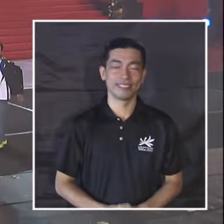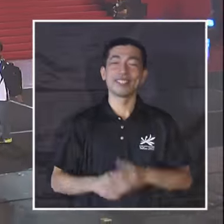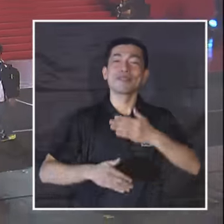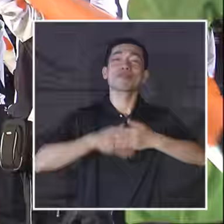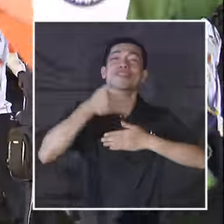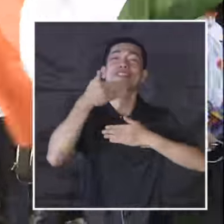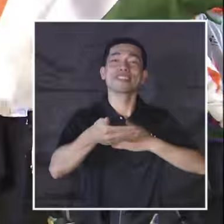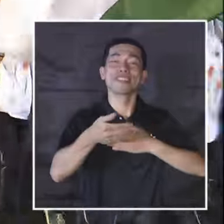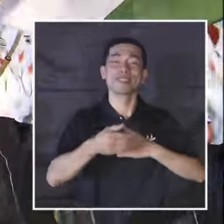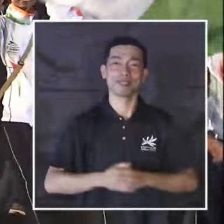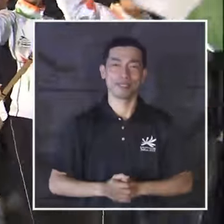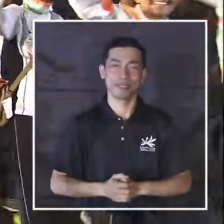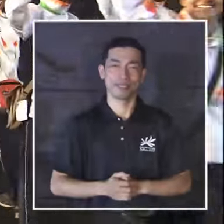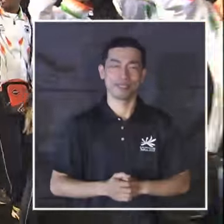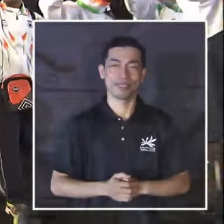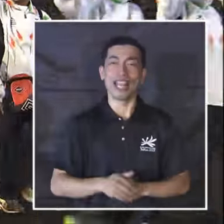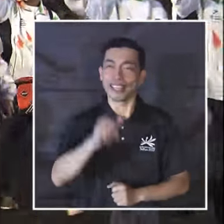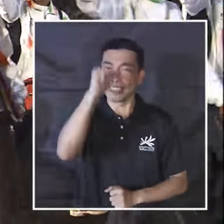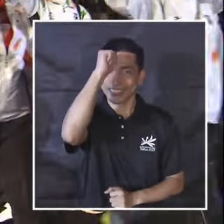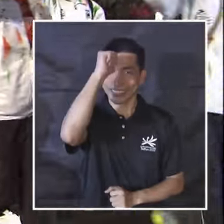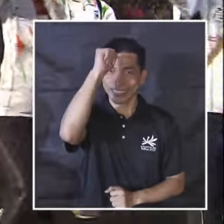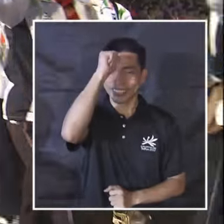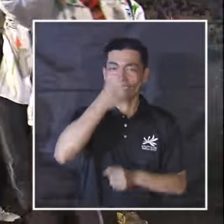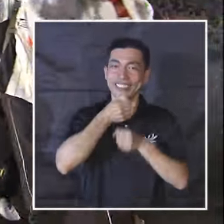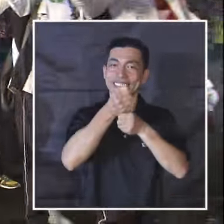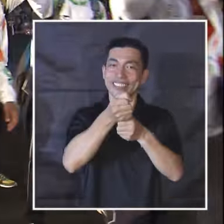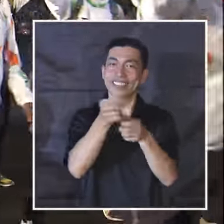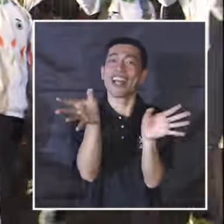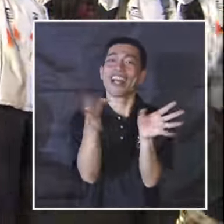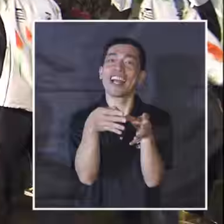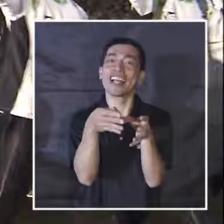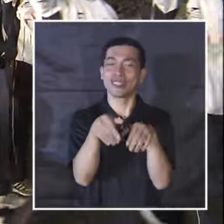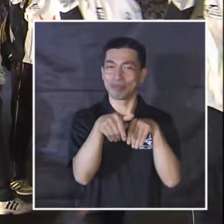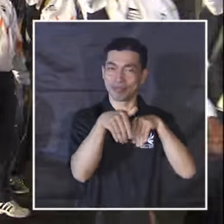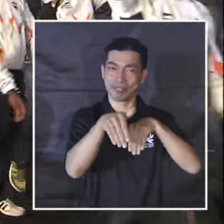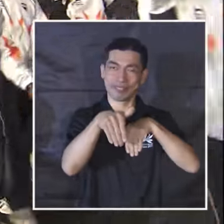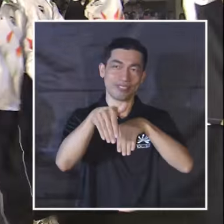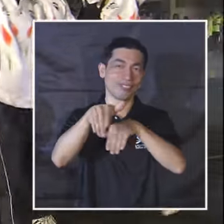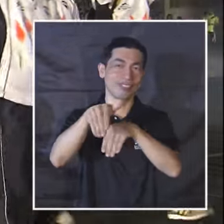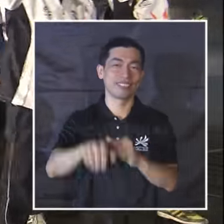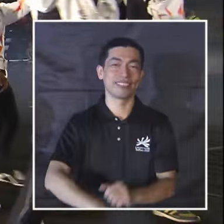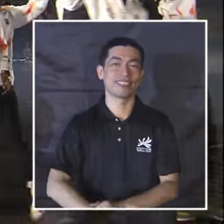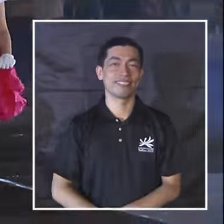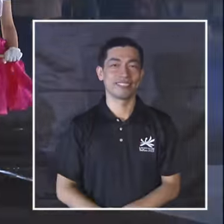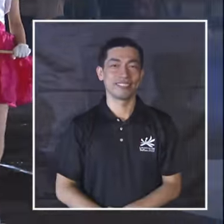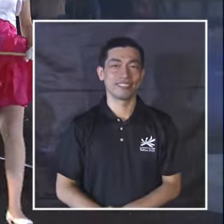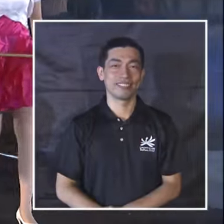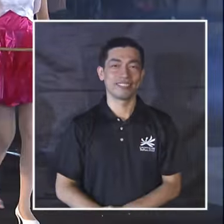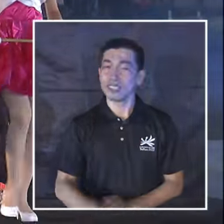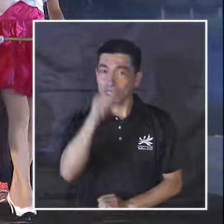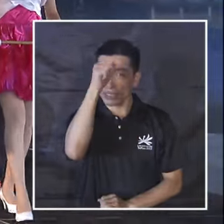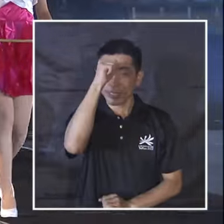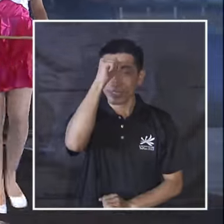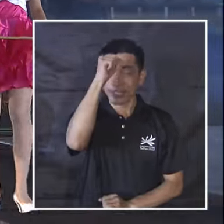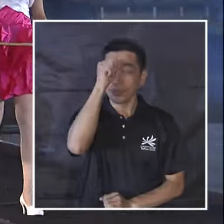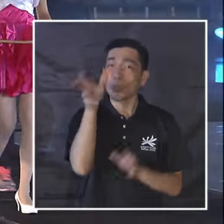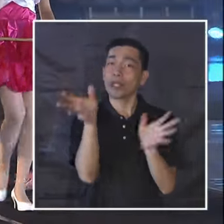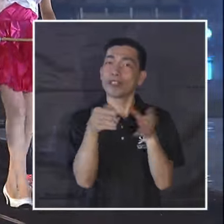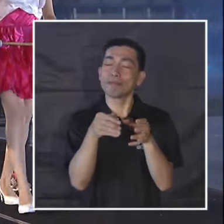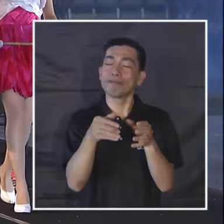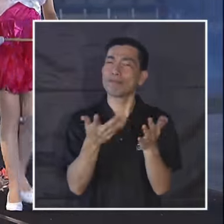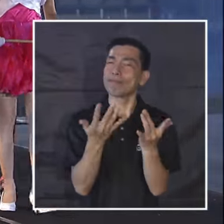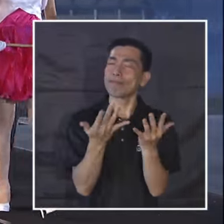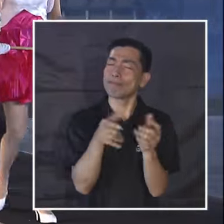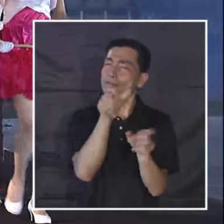接着欢迎的是印度代表队进场。 India, 这一次的印度代表队共